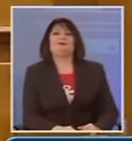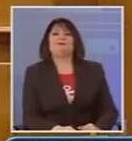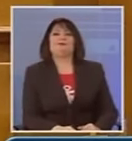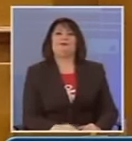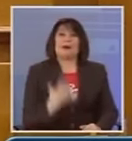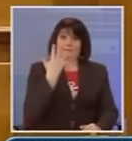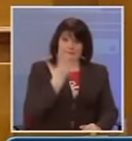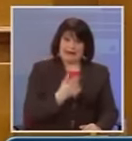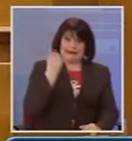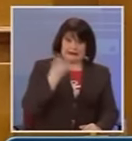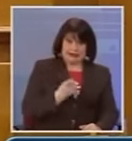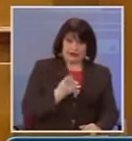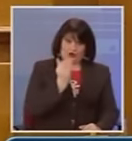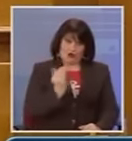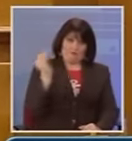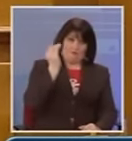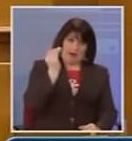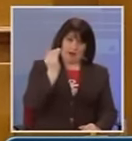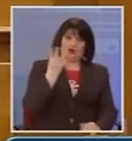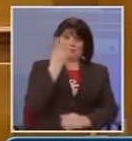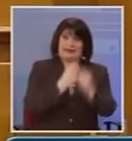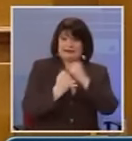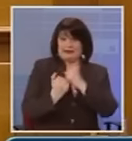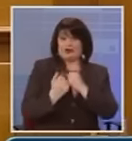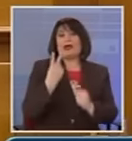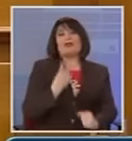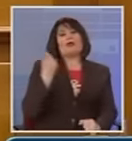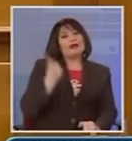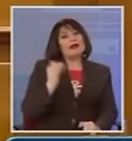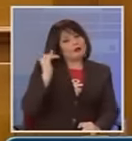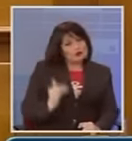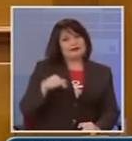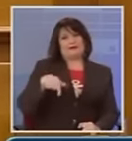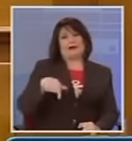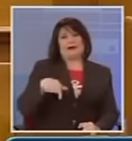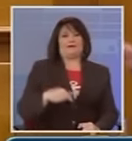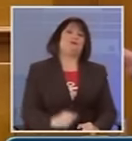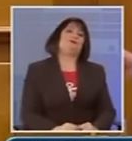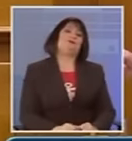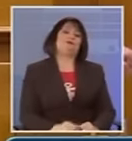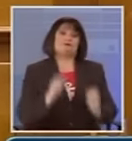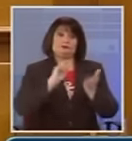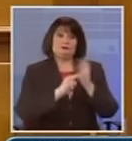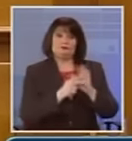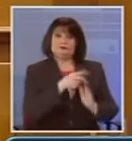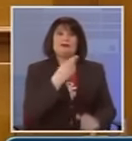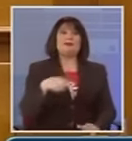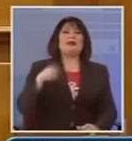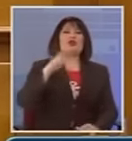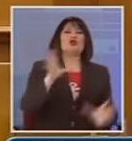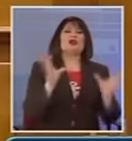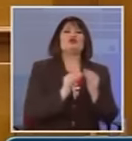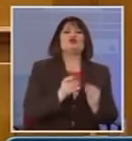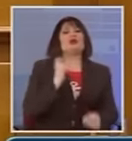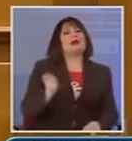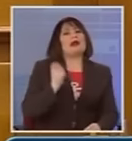5% που ήταν πριν 4 χρόνια σε κάτω από 2% σήμερα. Ενώ, προσέξτε, τα επιτόκια στο χρέος